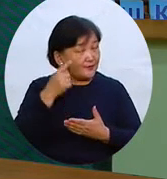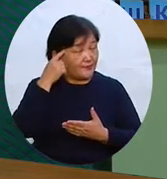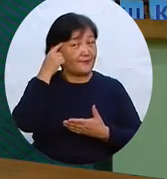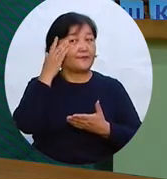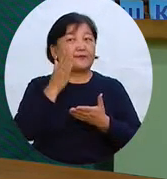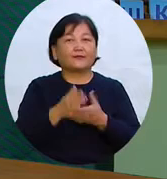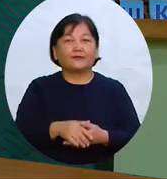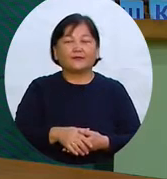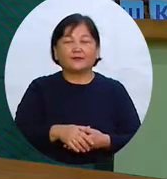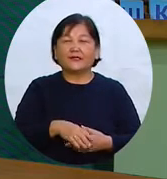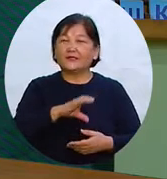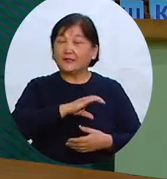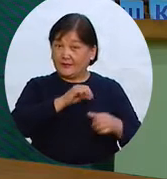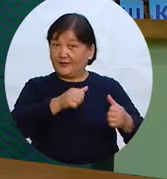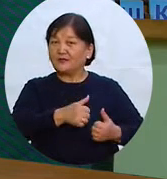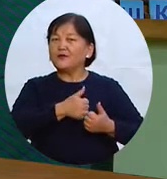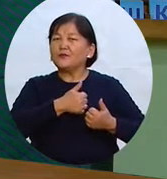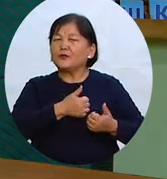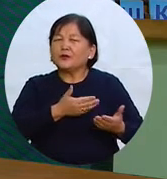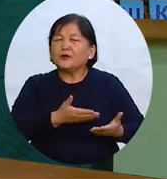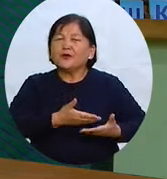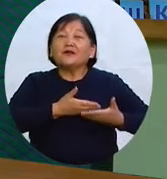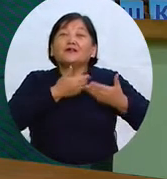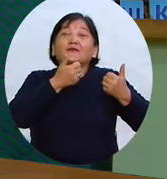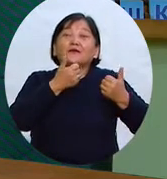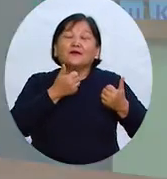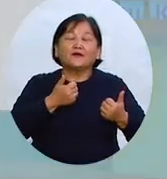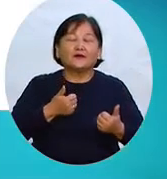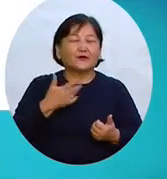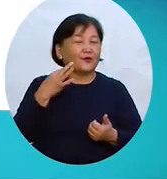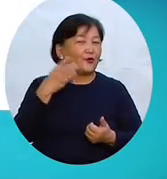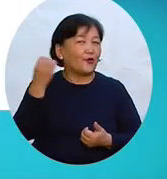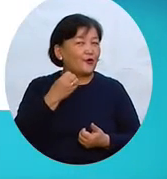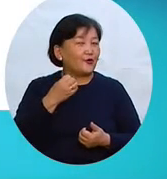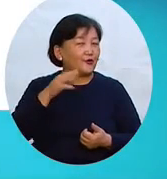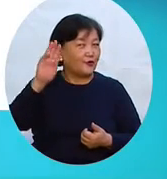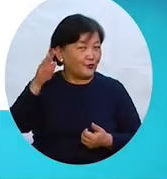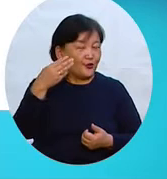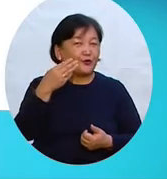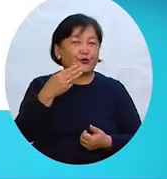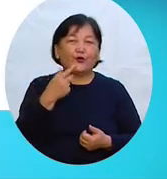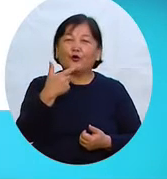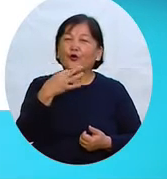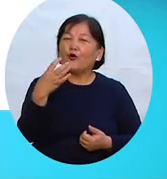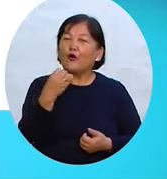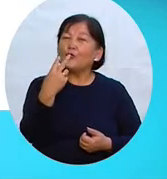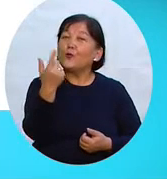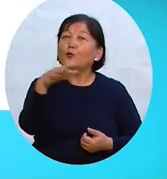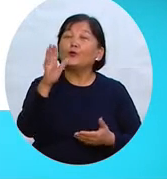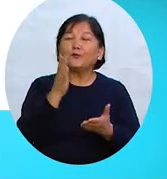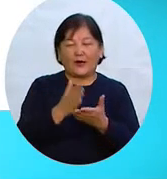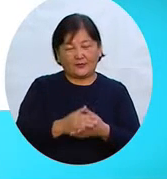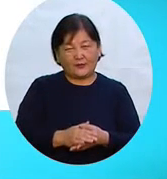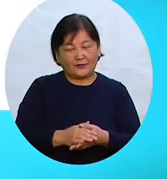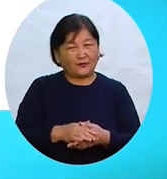За тэгэхээр одоо энэ яагаад багшийнхын хувьд ингээ үг болгон дээр нь ингэж мэдрэмж сэтгэл төрсэн байноу те? Магадгүй